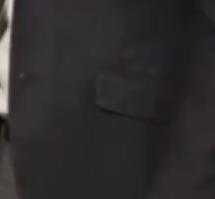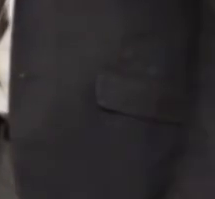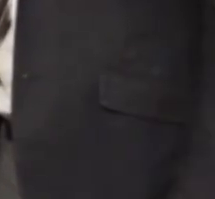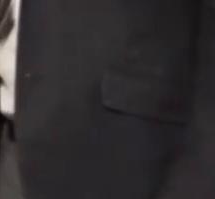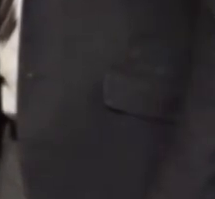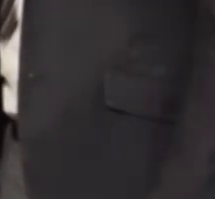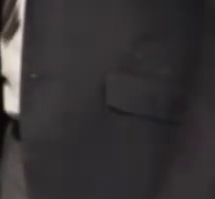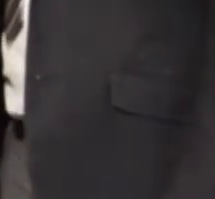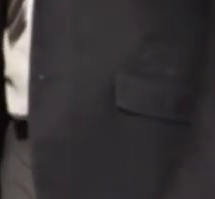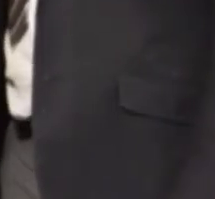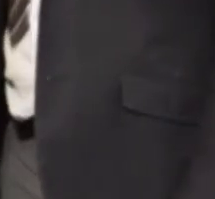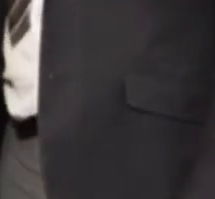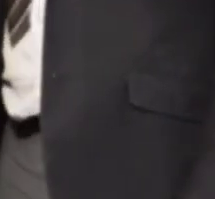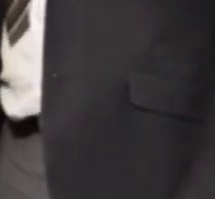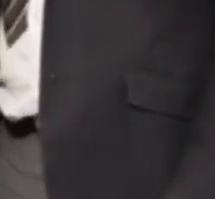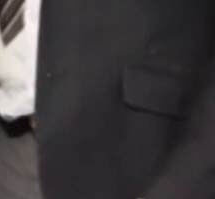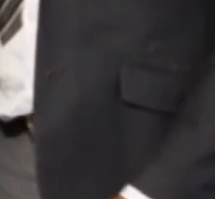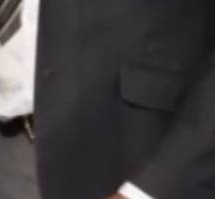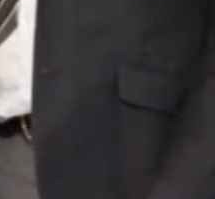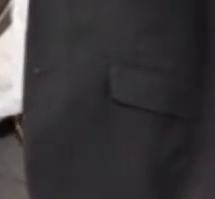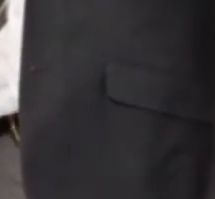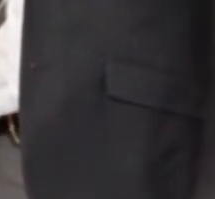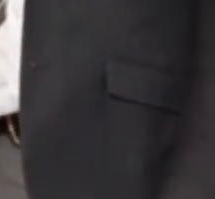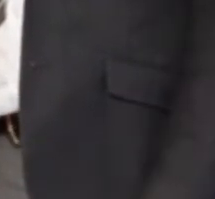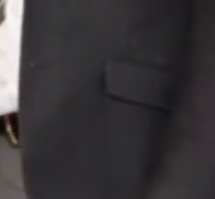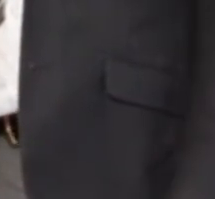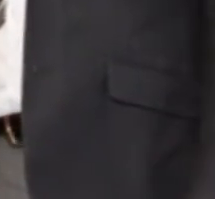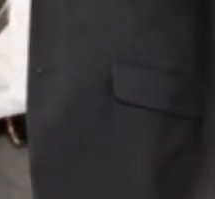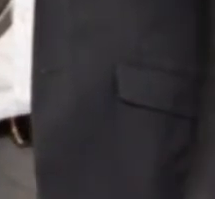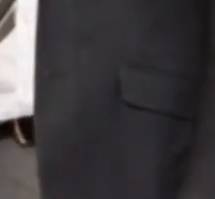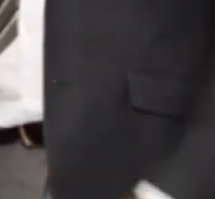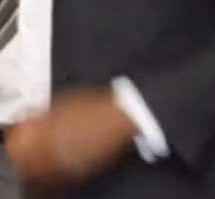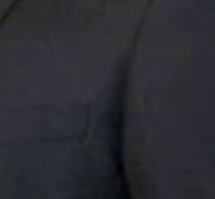Jiwo deso je kuguya,